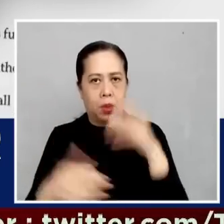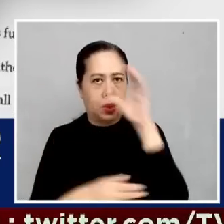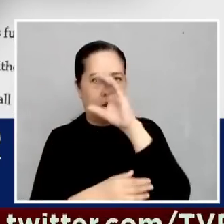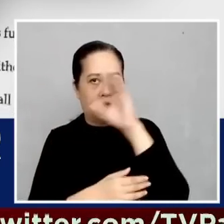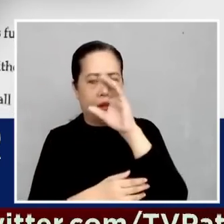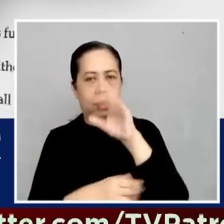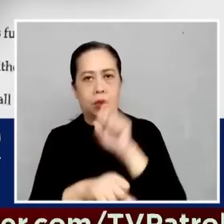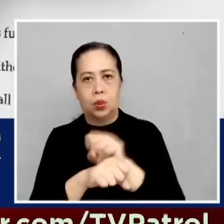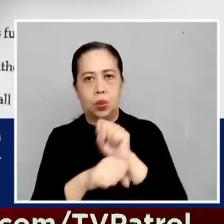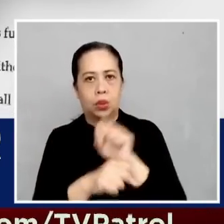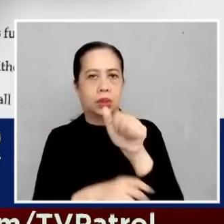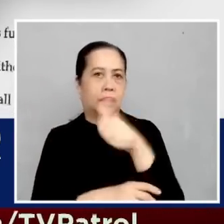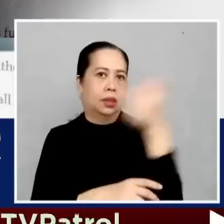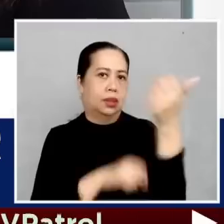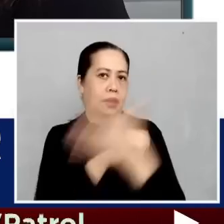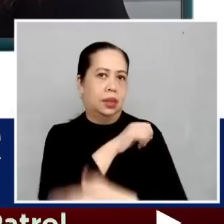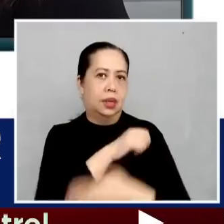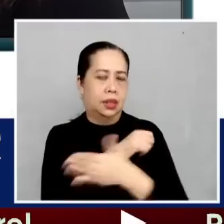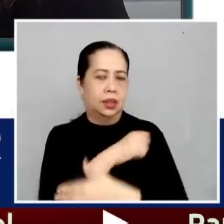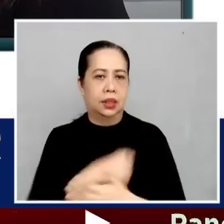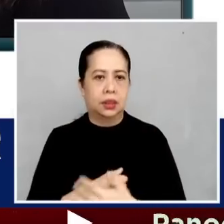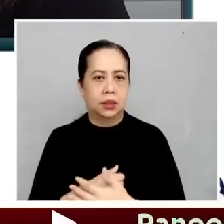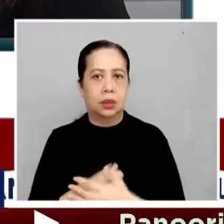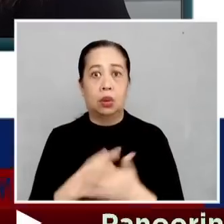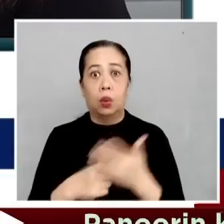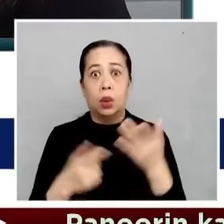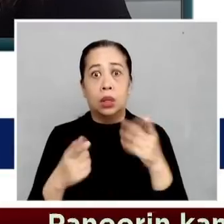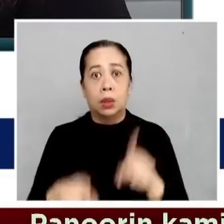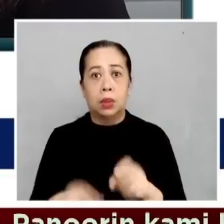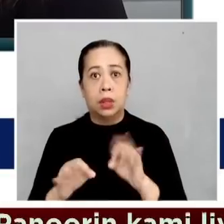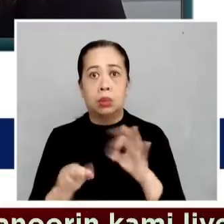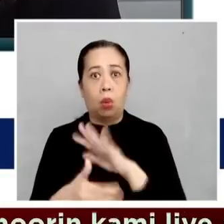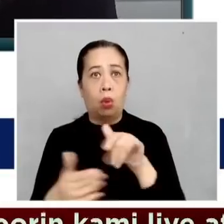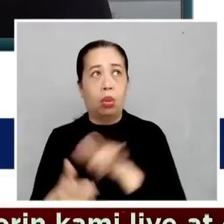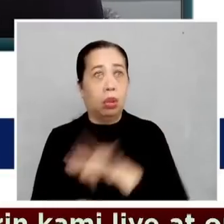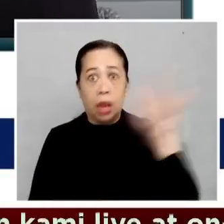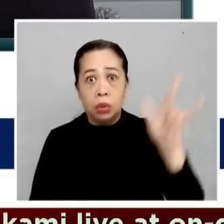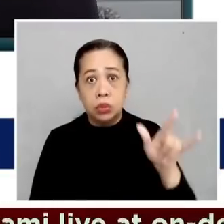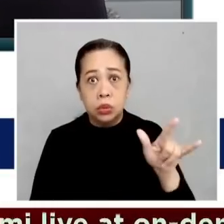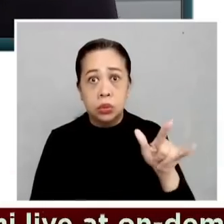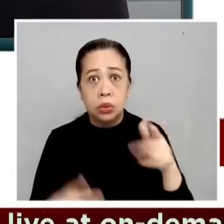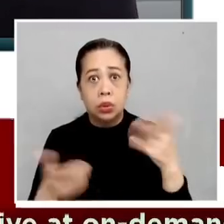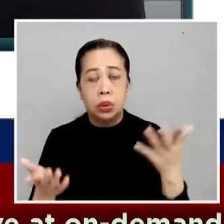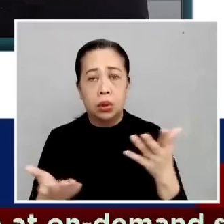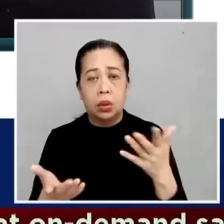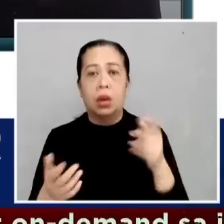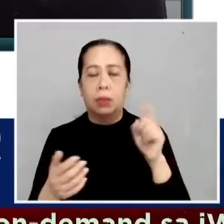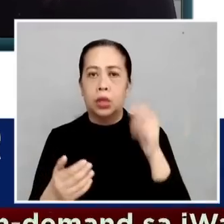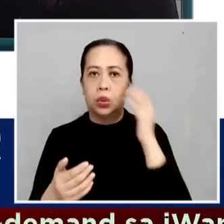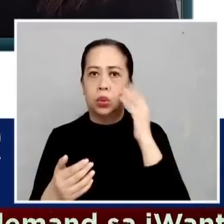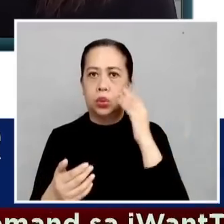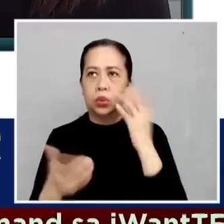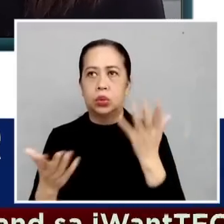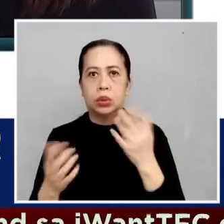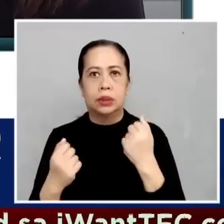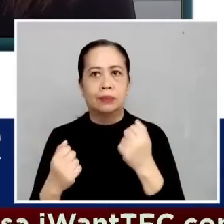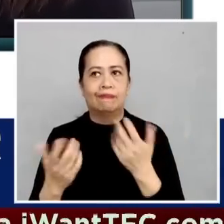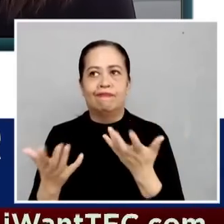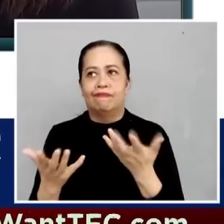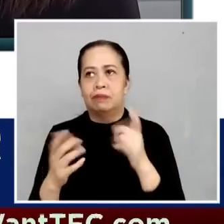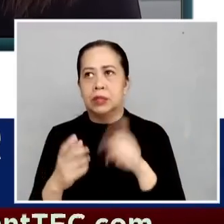sa ibang bansa. What will happen if everybody is out? At least we know that